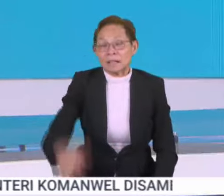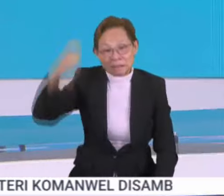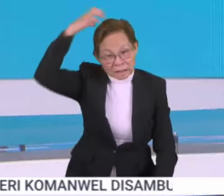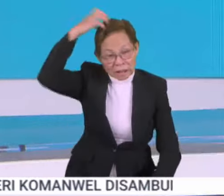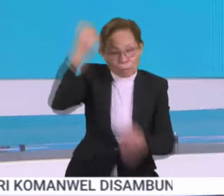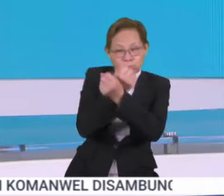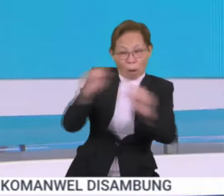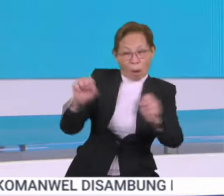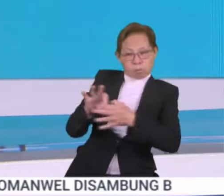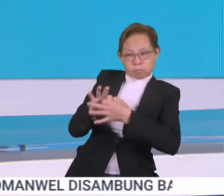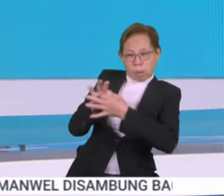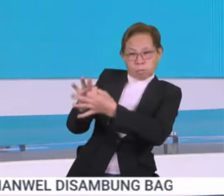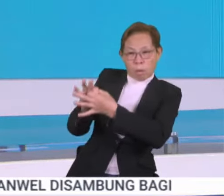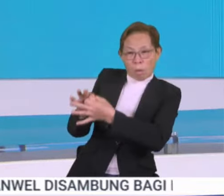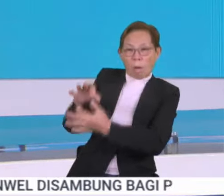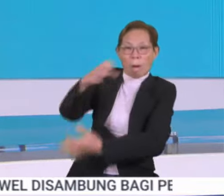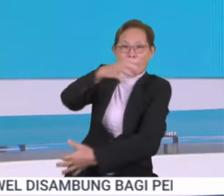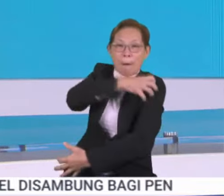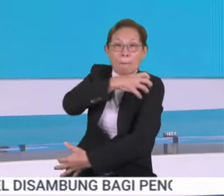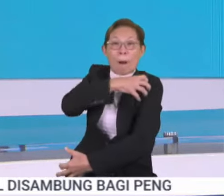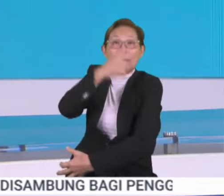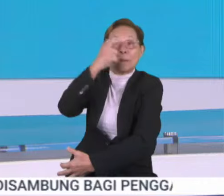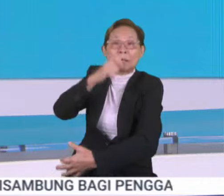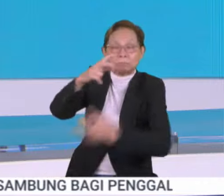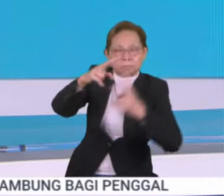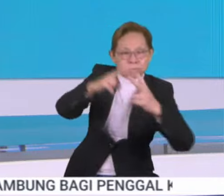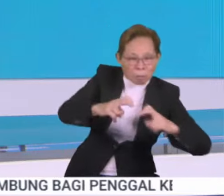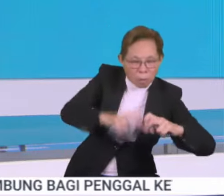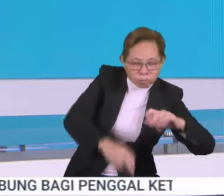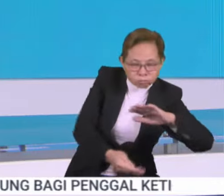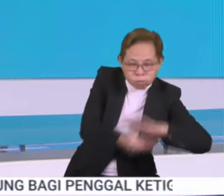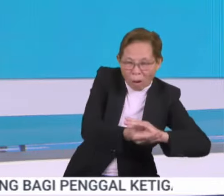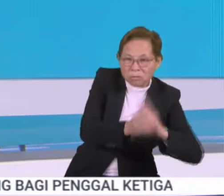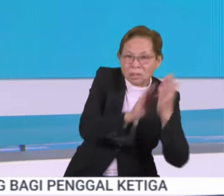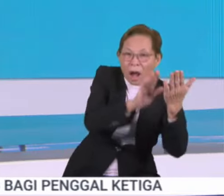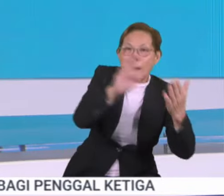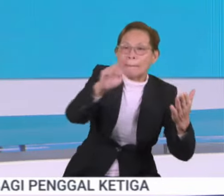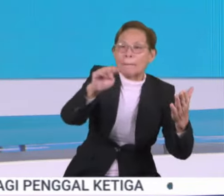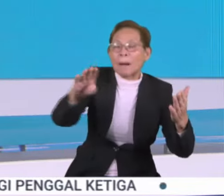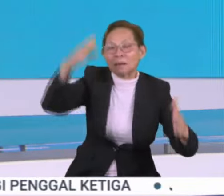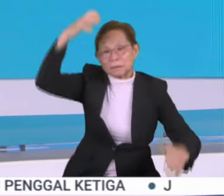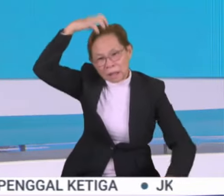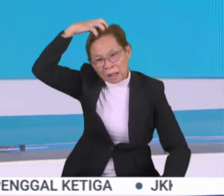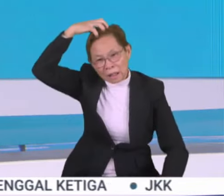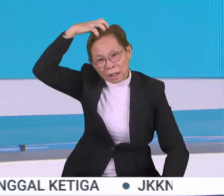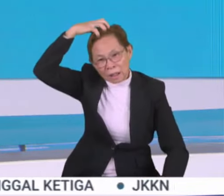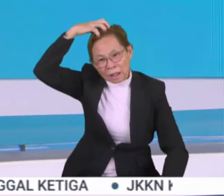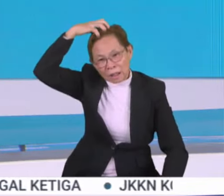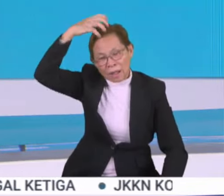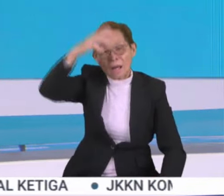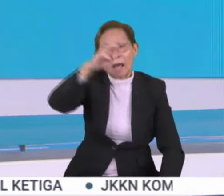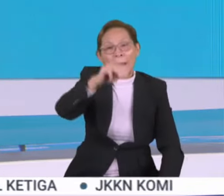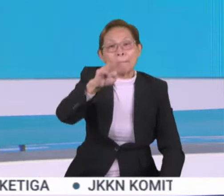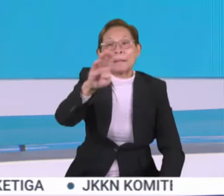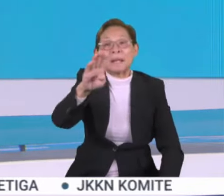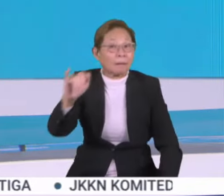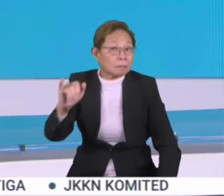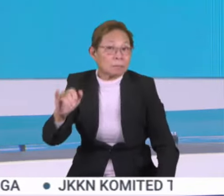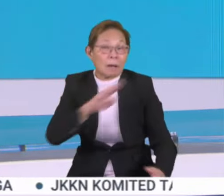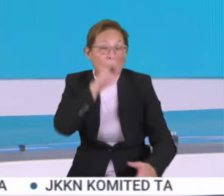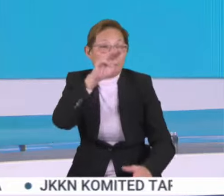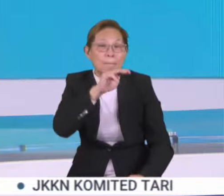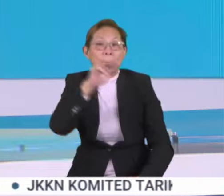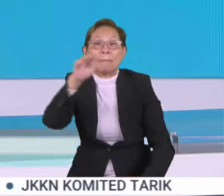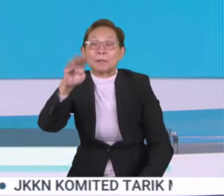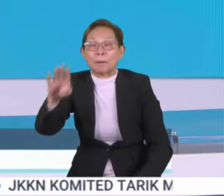Selangor sedia bekerjasama dengan pihak berkuasa susulan siasatan kes rasuah terhadap Menteri Besar Selangor Permembadanan MBI. Menteri